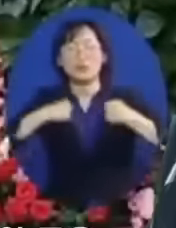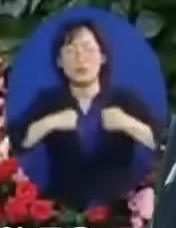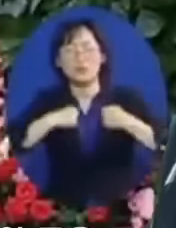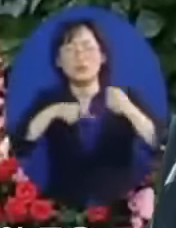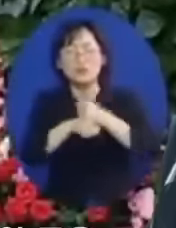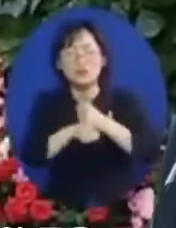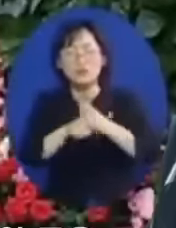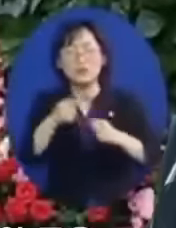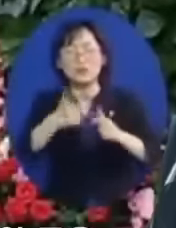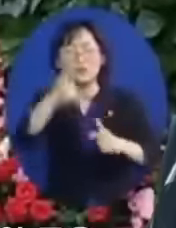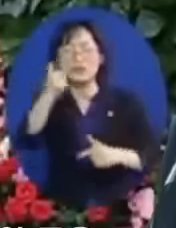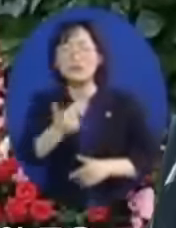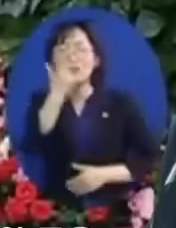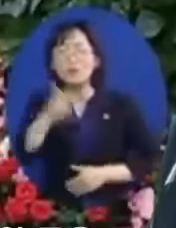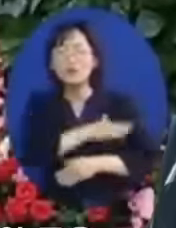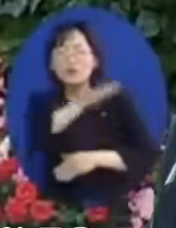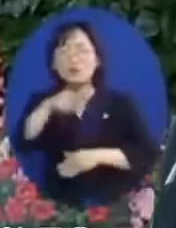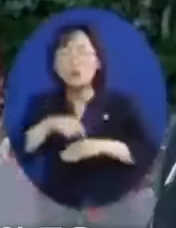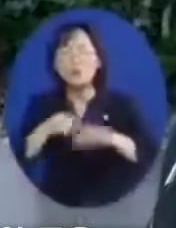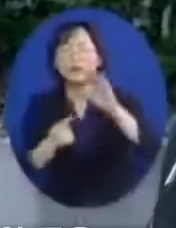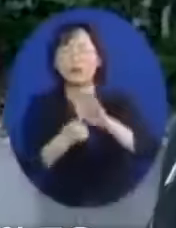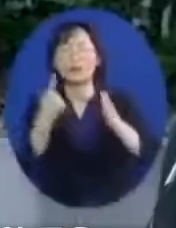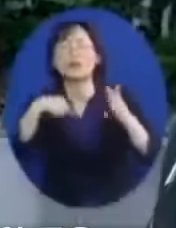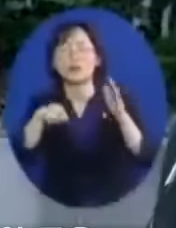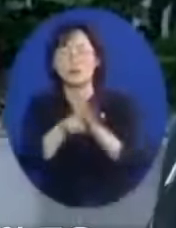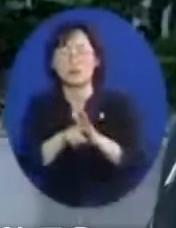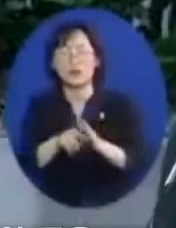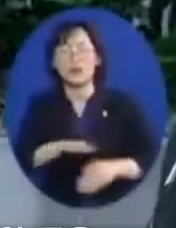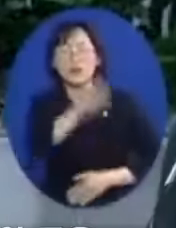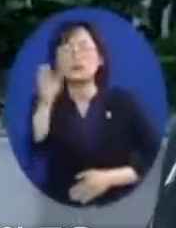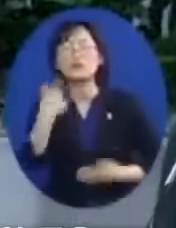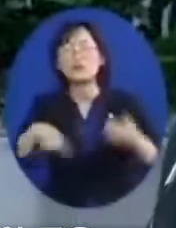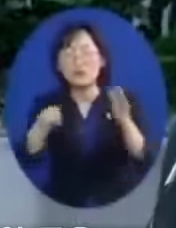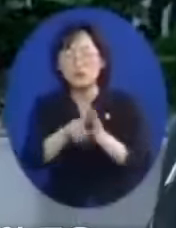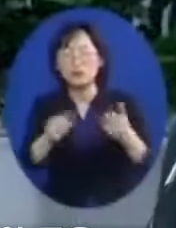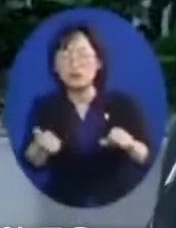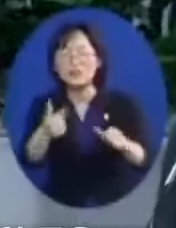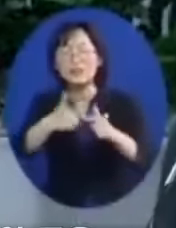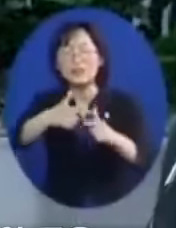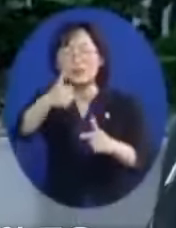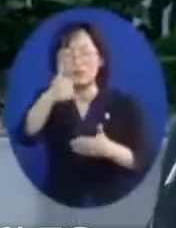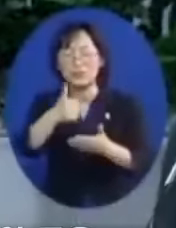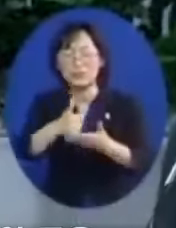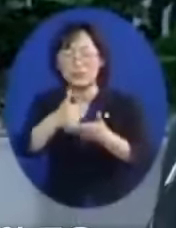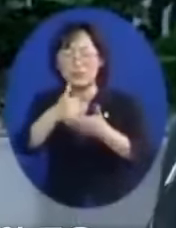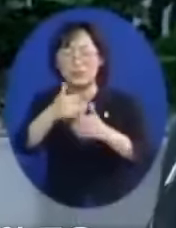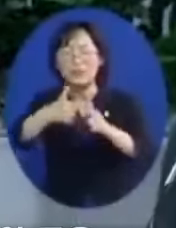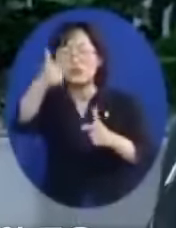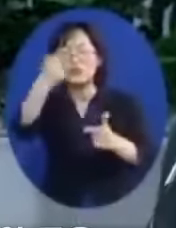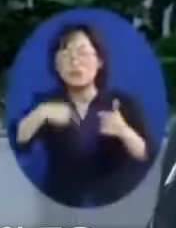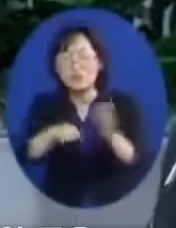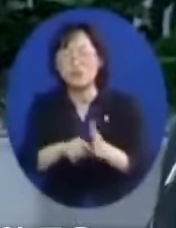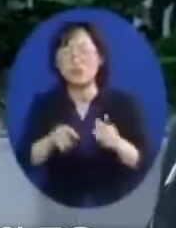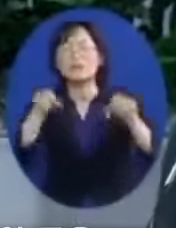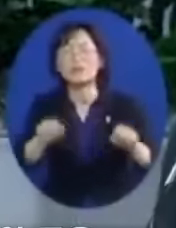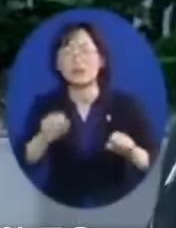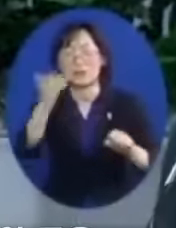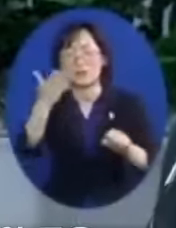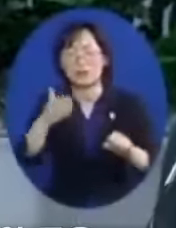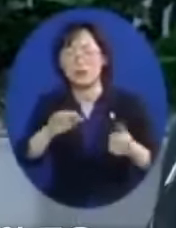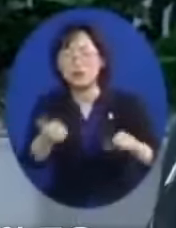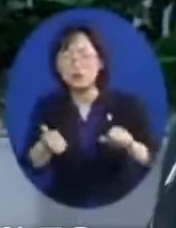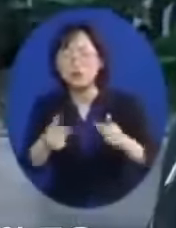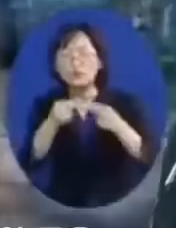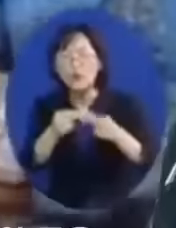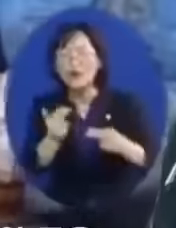예수의 생명도 우리 몸에 나타나기 위한 것입니다. 우리 위해서 죽은 예수님, 우리는 예수 위에서 살아나야 되는 것입니다.